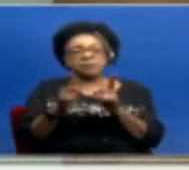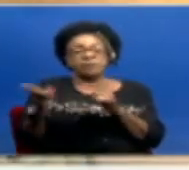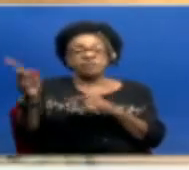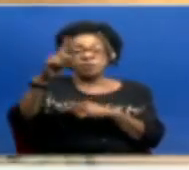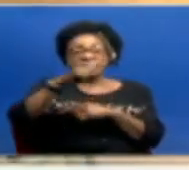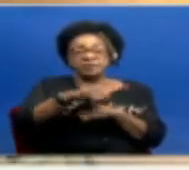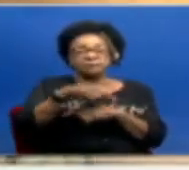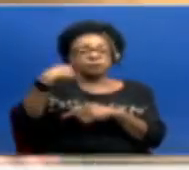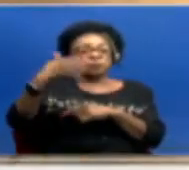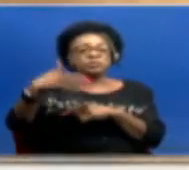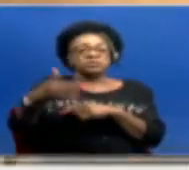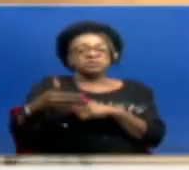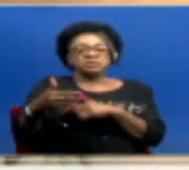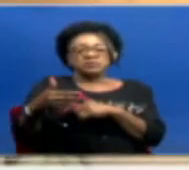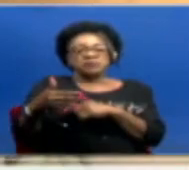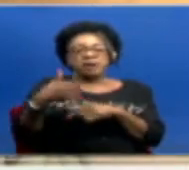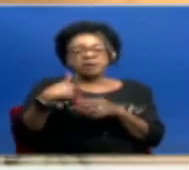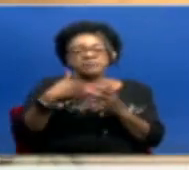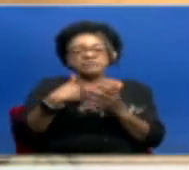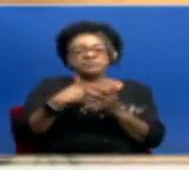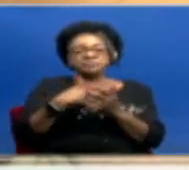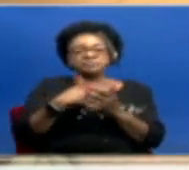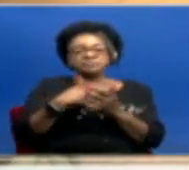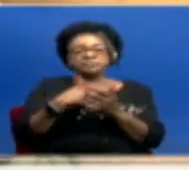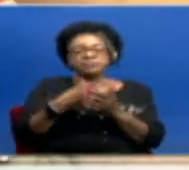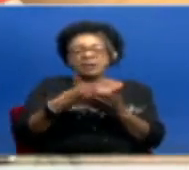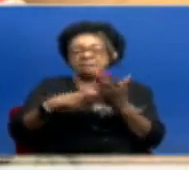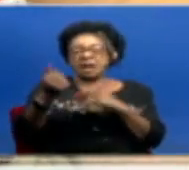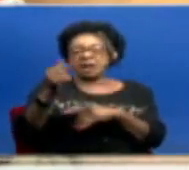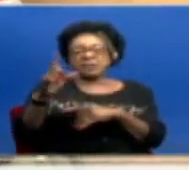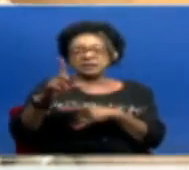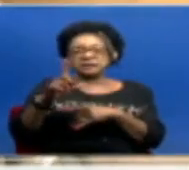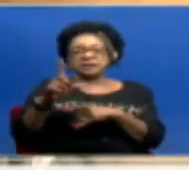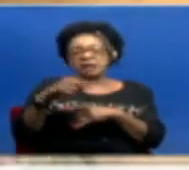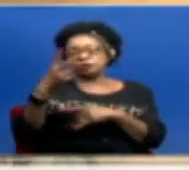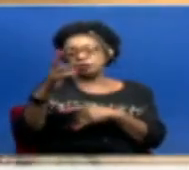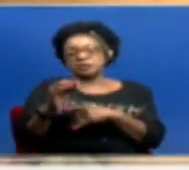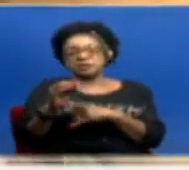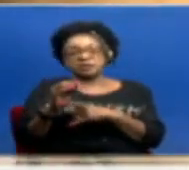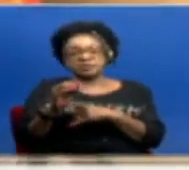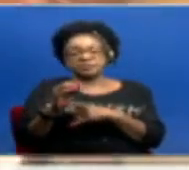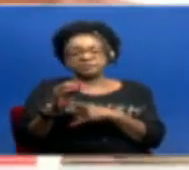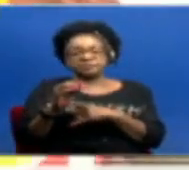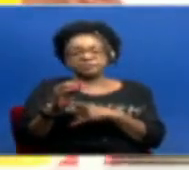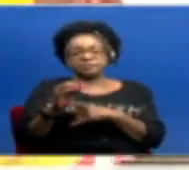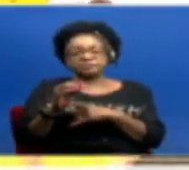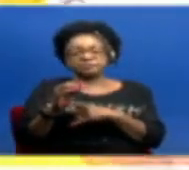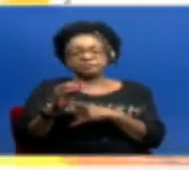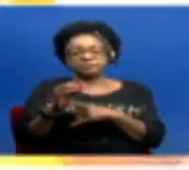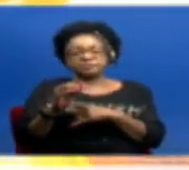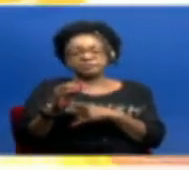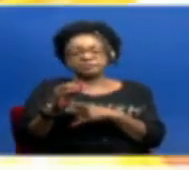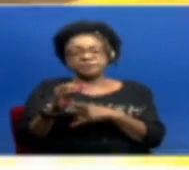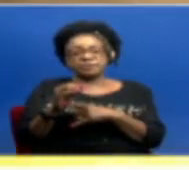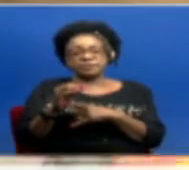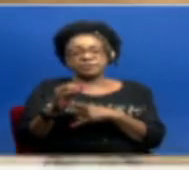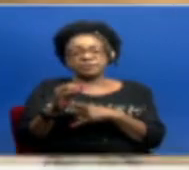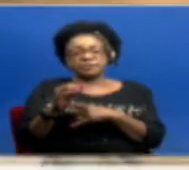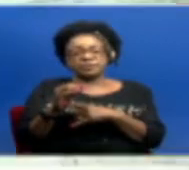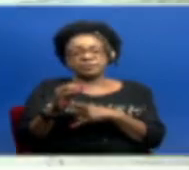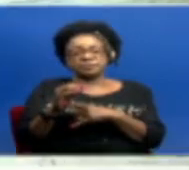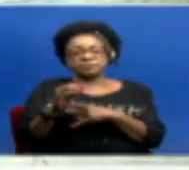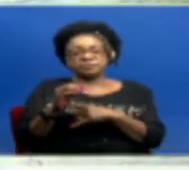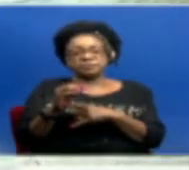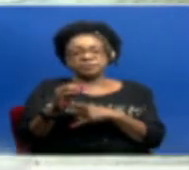unachukuanga tunanua karibu lita karibu 20 kwa siku. Sasa vile